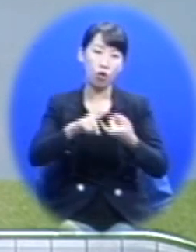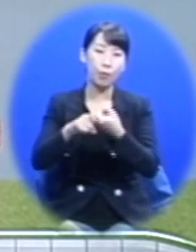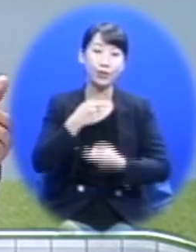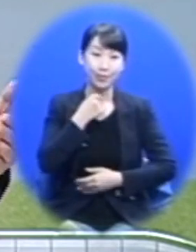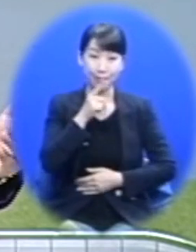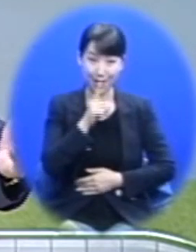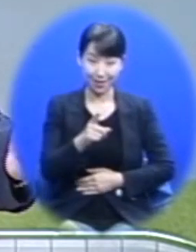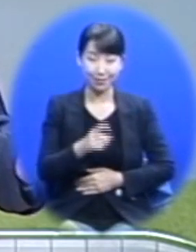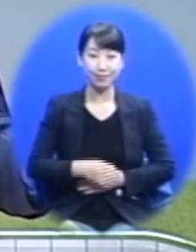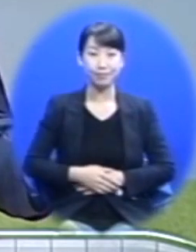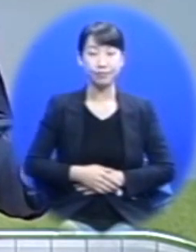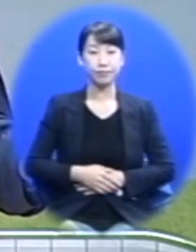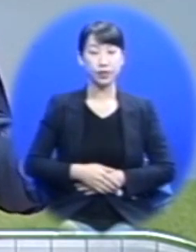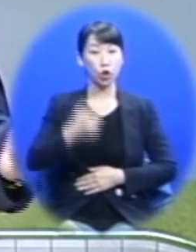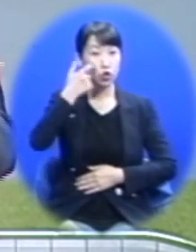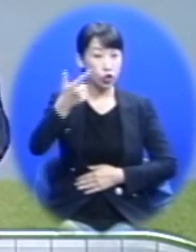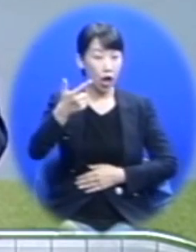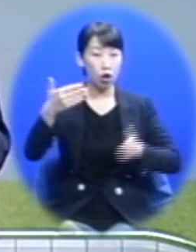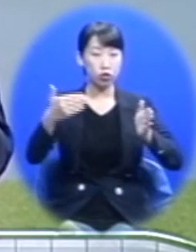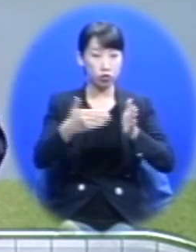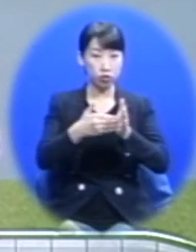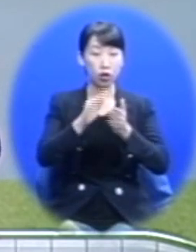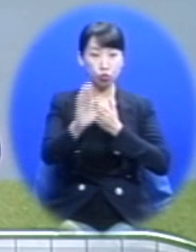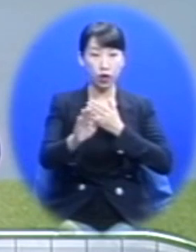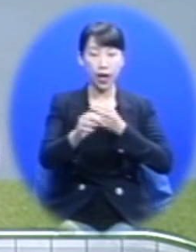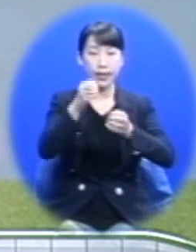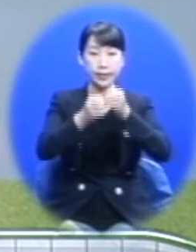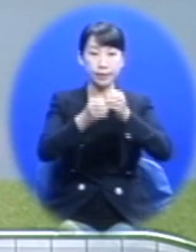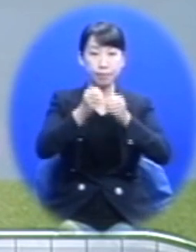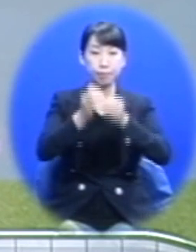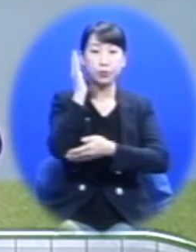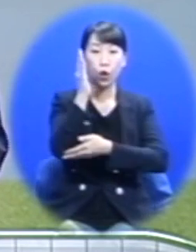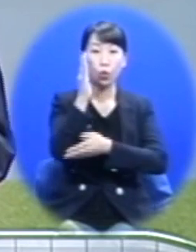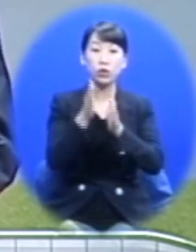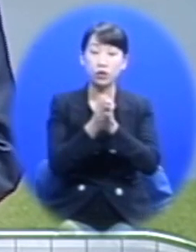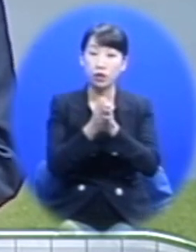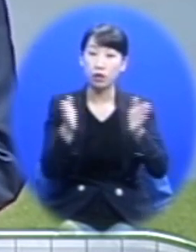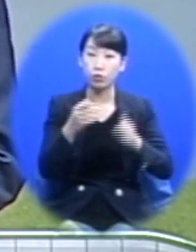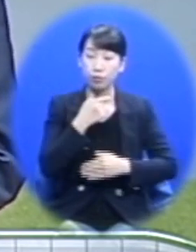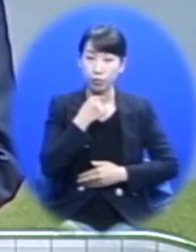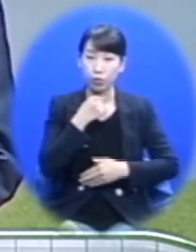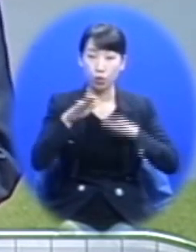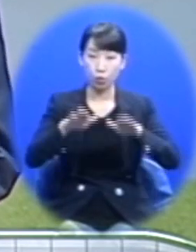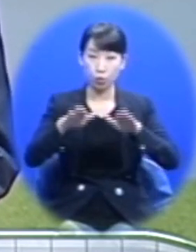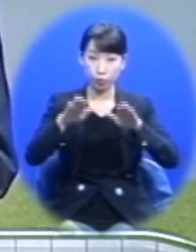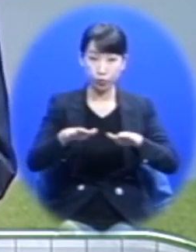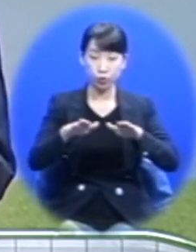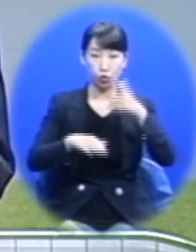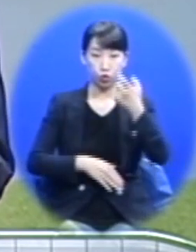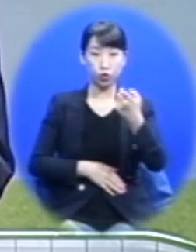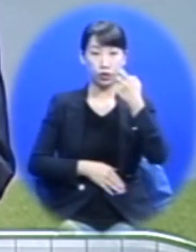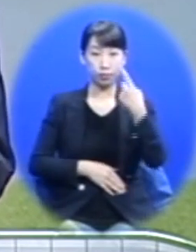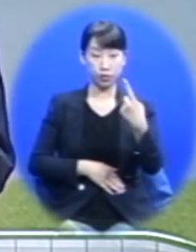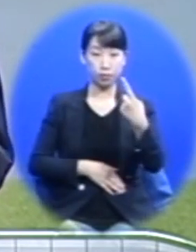이 안식년 끝나면서 다시 시편 설교를 돌아오게 됐는데 오늘 본문 시편